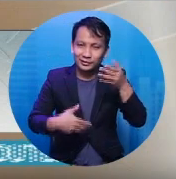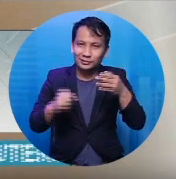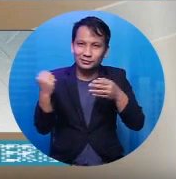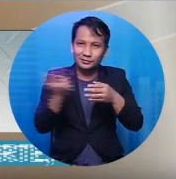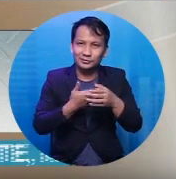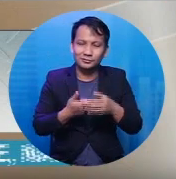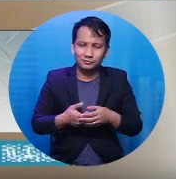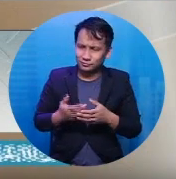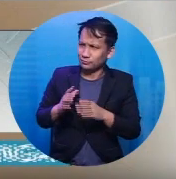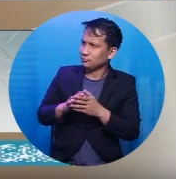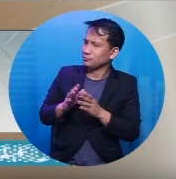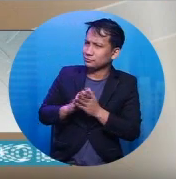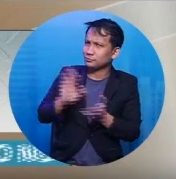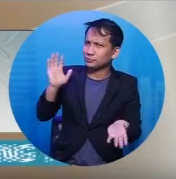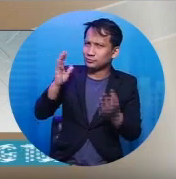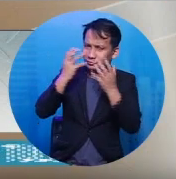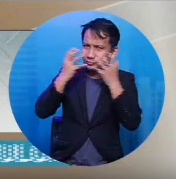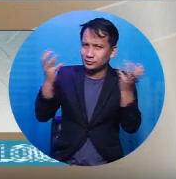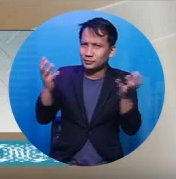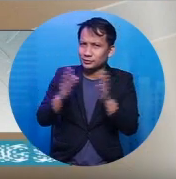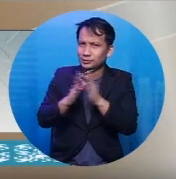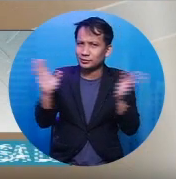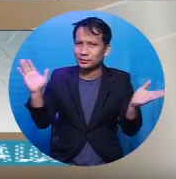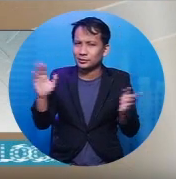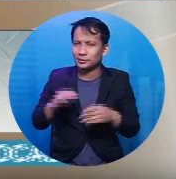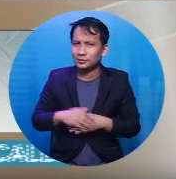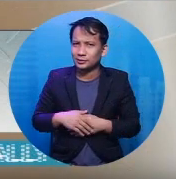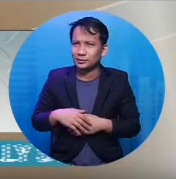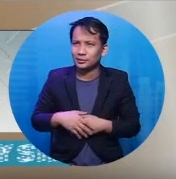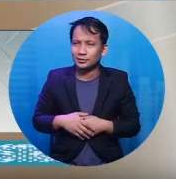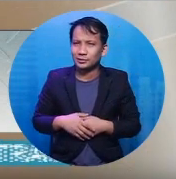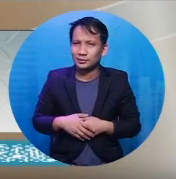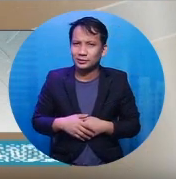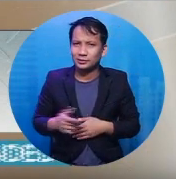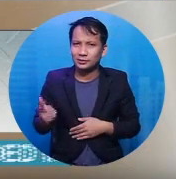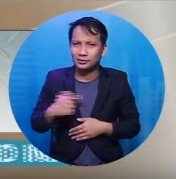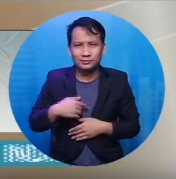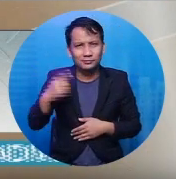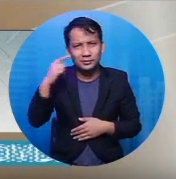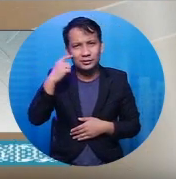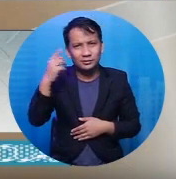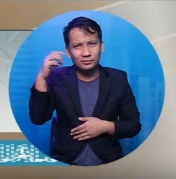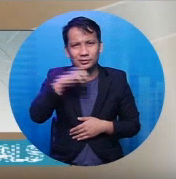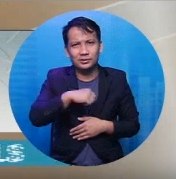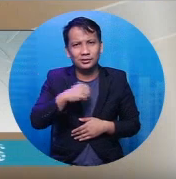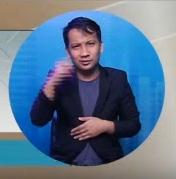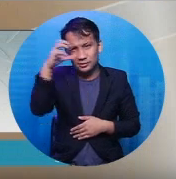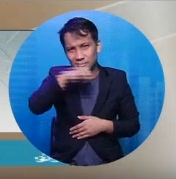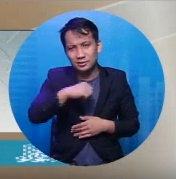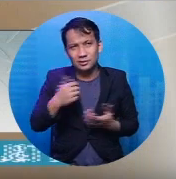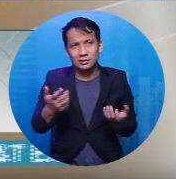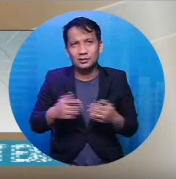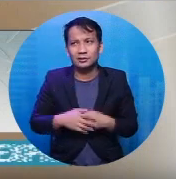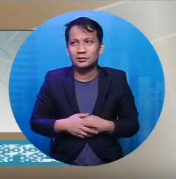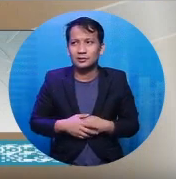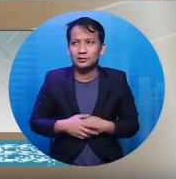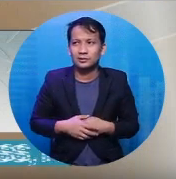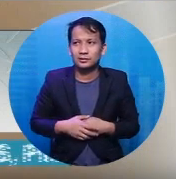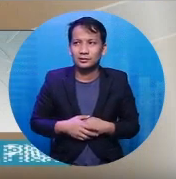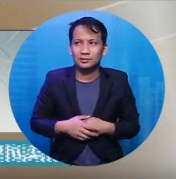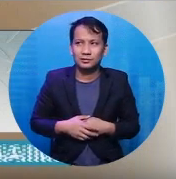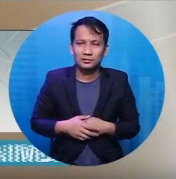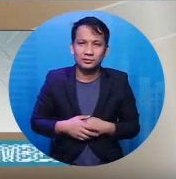Laki na mo na. Mga magkano sa tansya oh, mo? Eh. Sir, magkano sa tansya mo? Hindi. Kasi